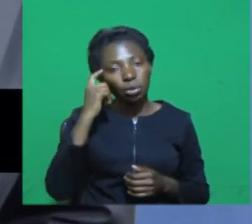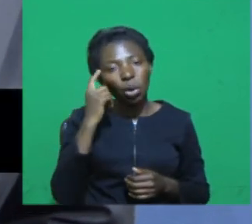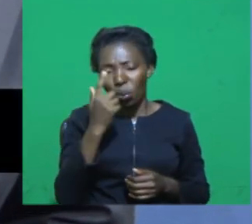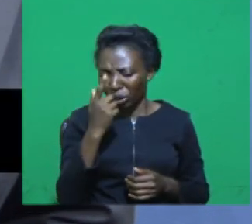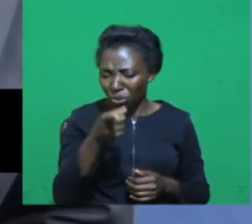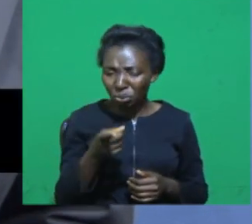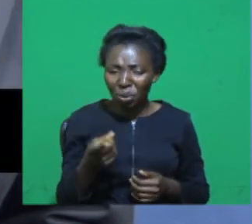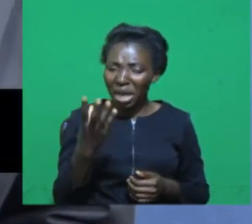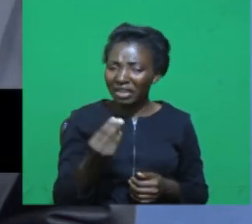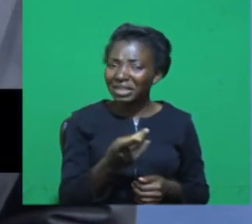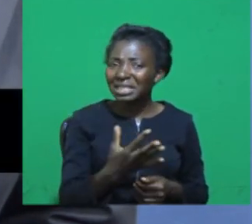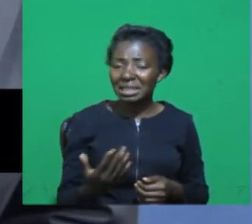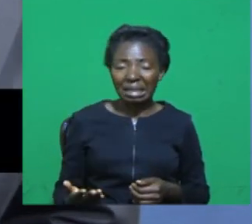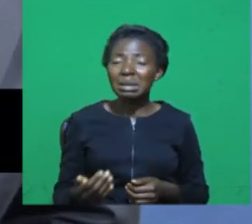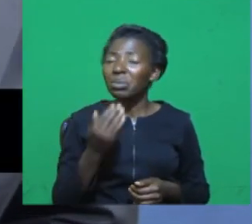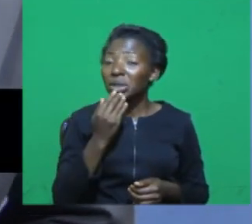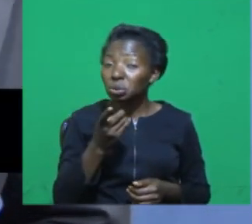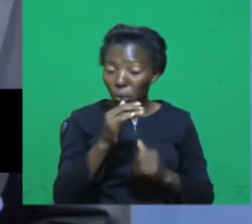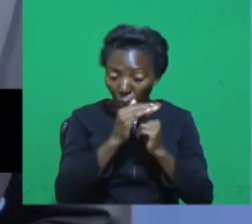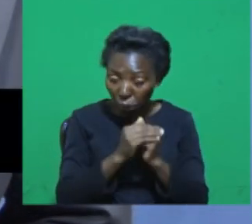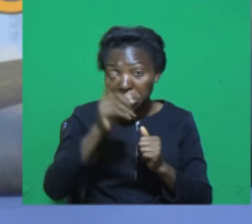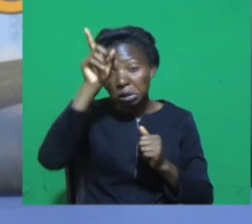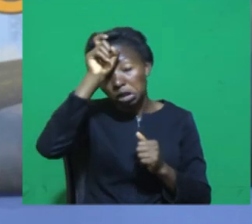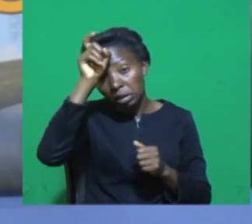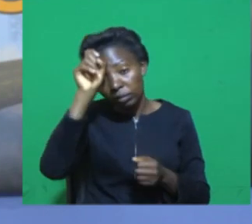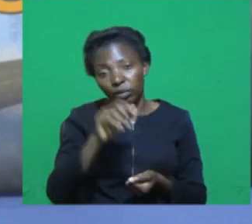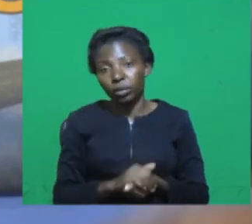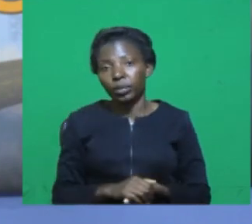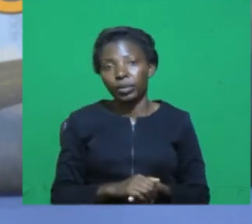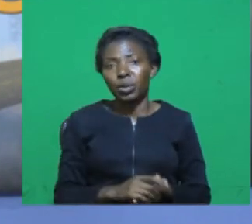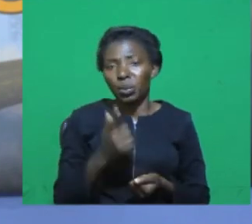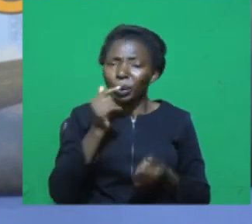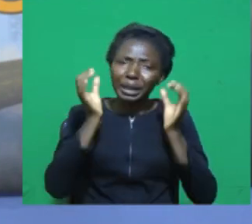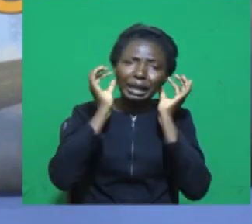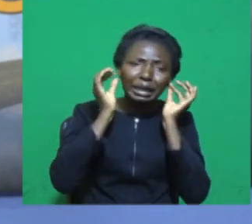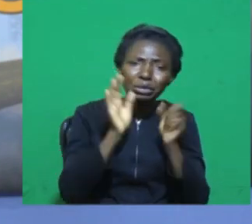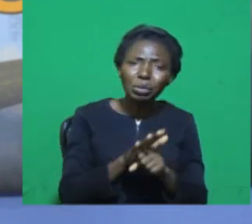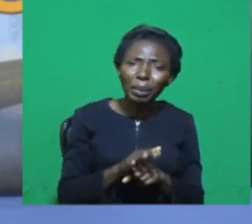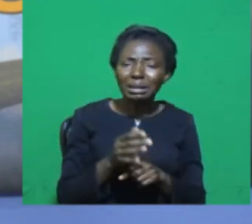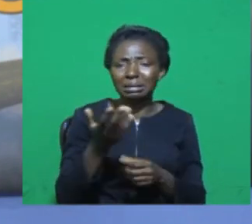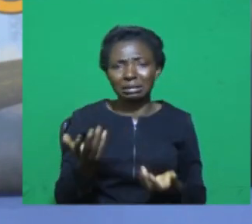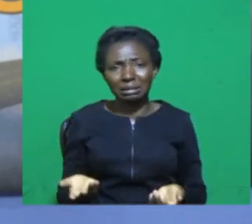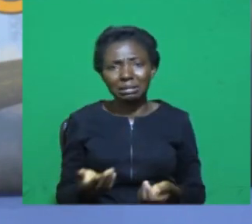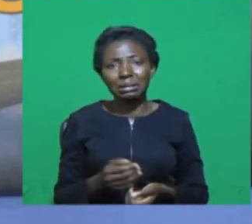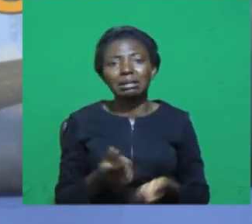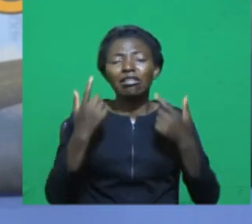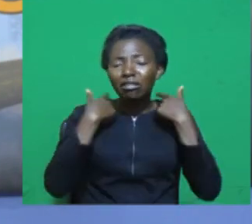kupfeka uku kunorumbidza zvakadai. Kusingarumbidze Mwari. But